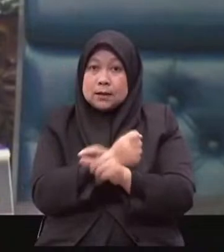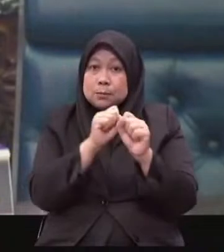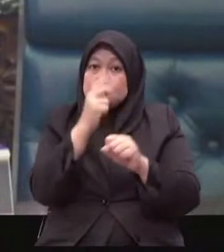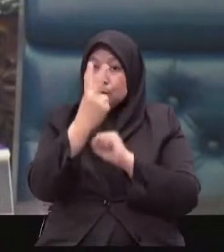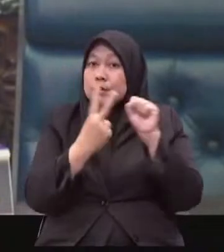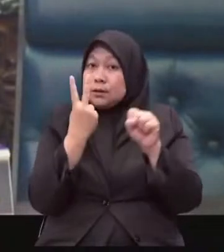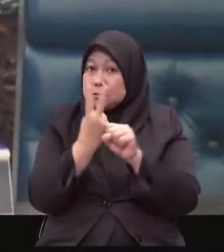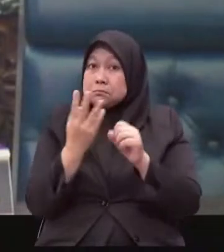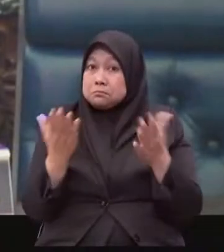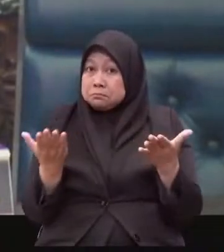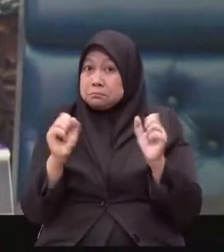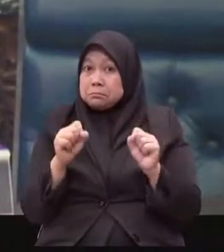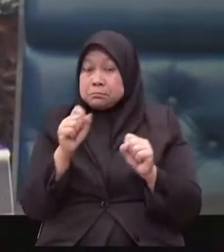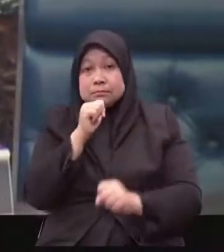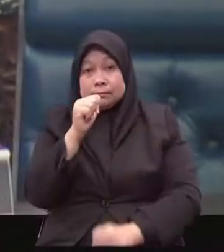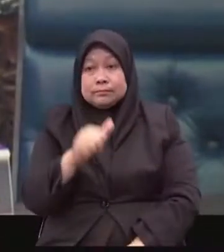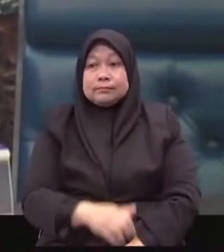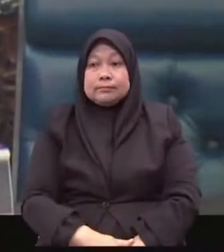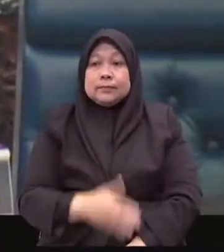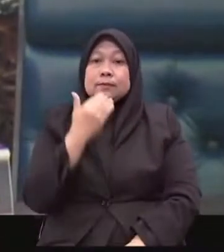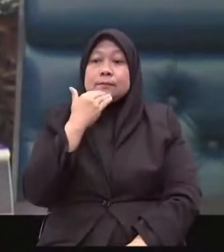2 tahun Masehi